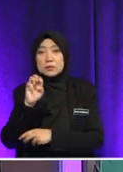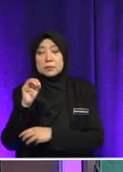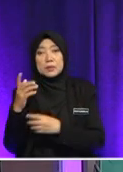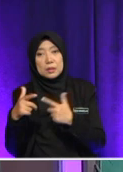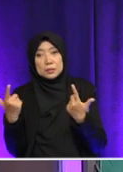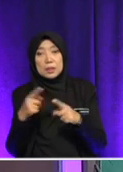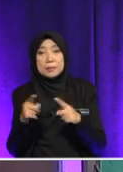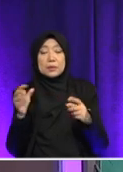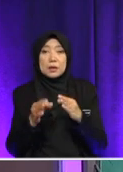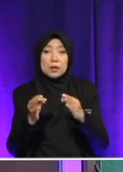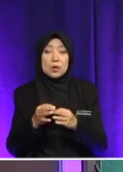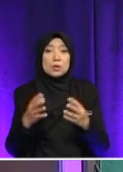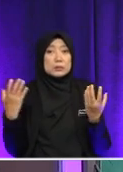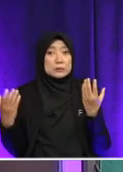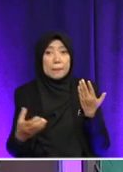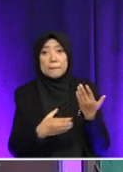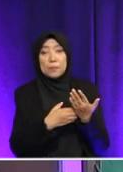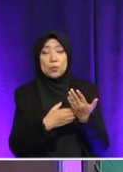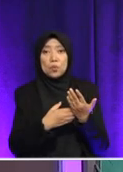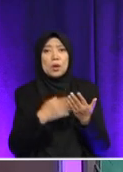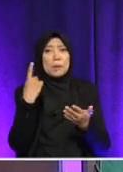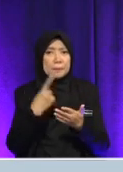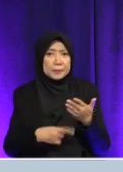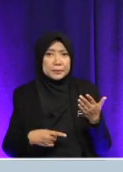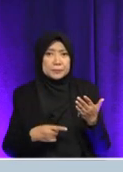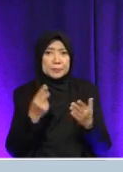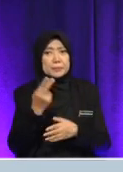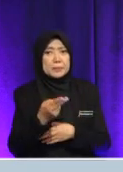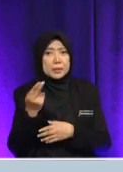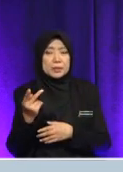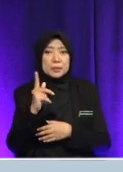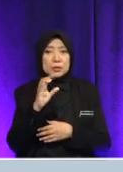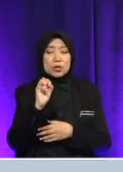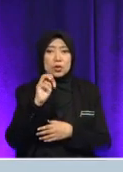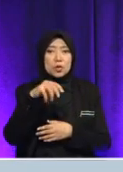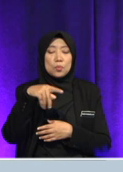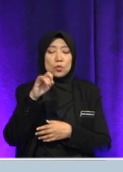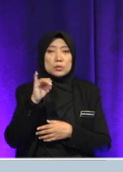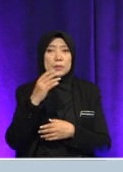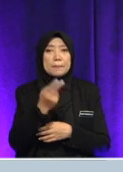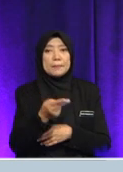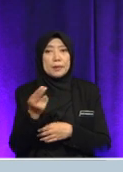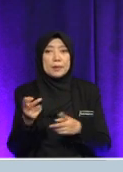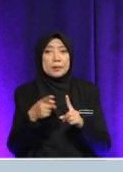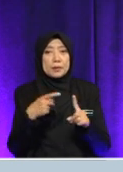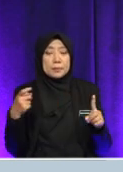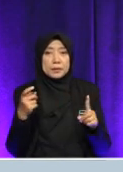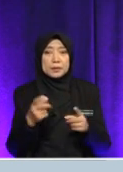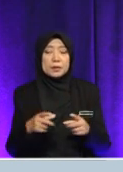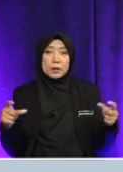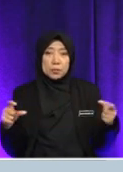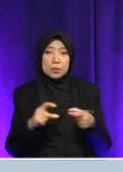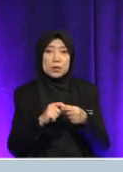dua bahan so aku maksud bahan komposisi bahan komposisi merupakan bahan yang terdiri daripada gabungan